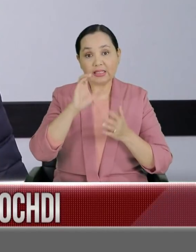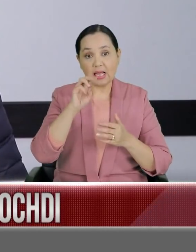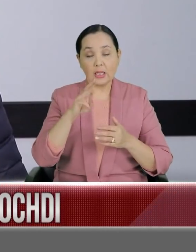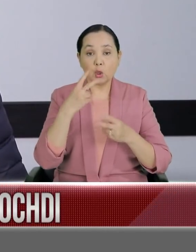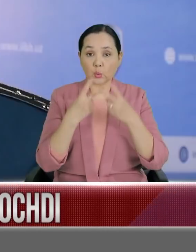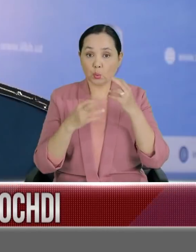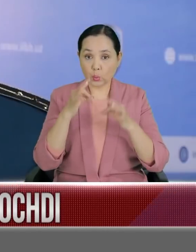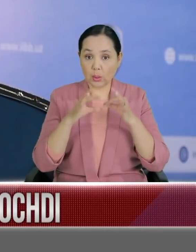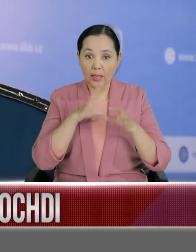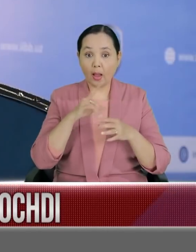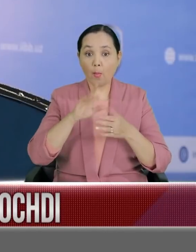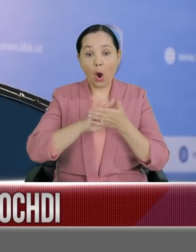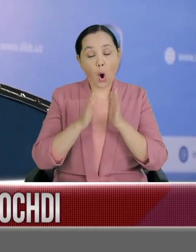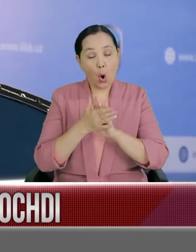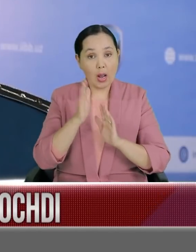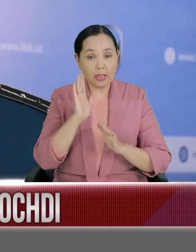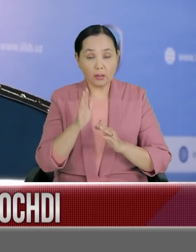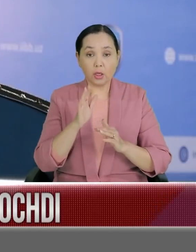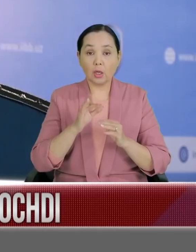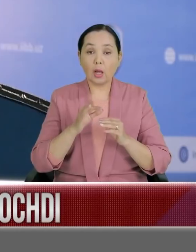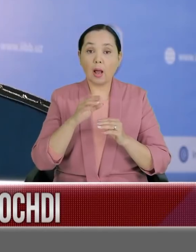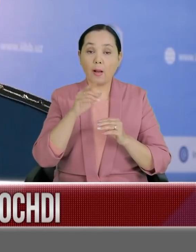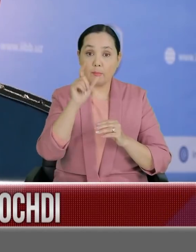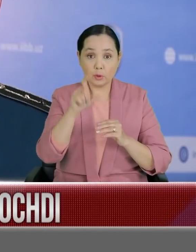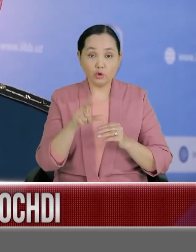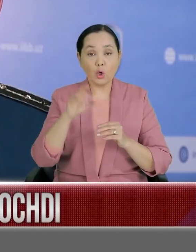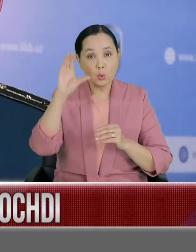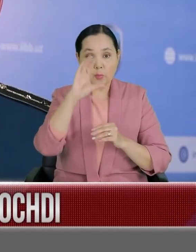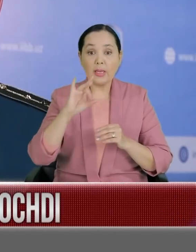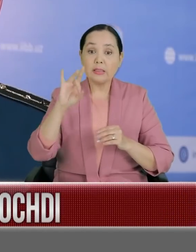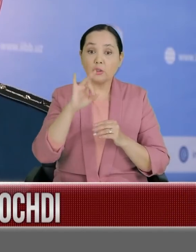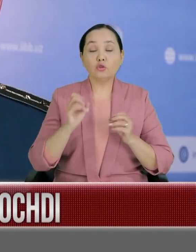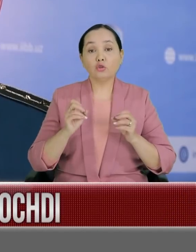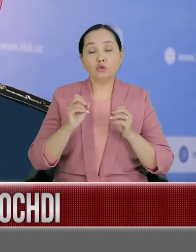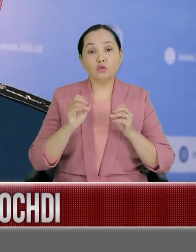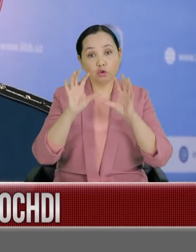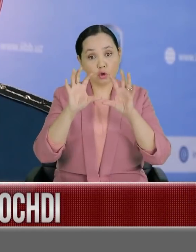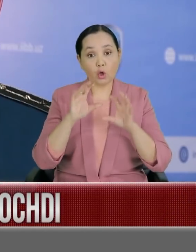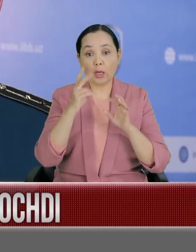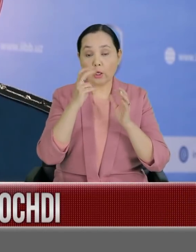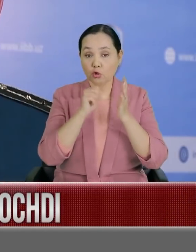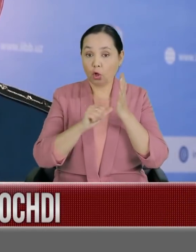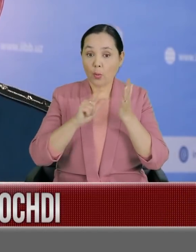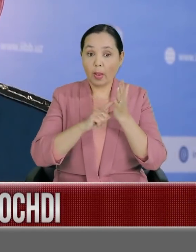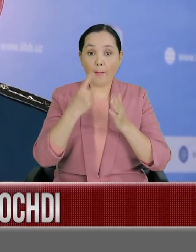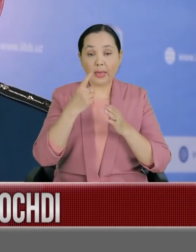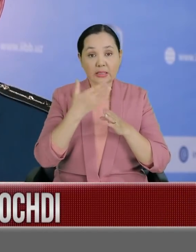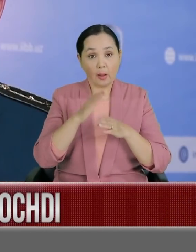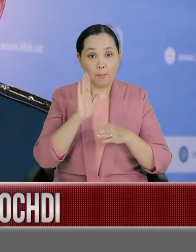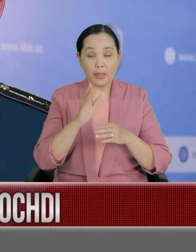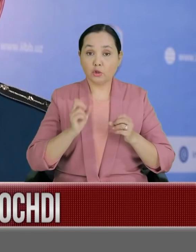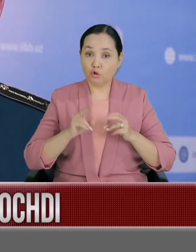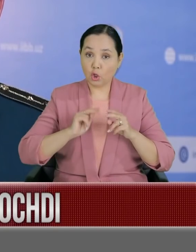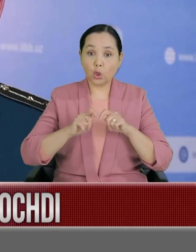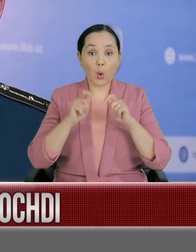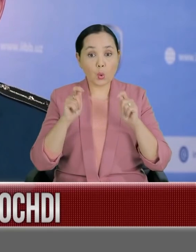169-statyamda sudlanganman. Mazkur holat yuzasidan gumon qilinuvchiga nisbatan O'zbekiston Respublikasi Jinoyat kodeksining 267-moddasi 1-qismi bilan